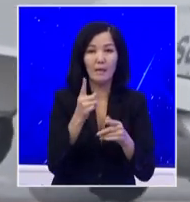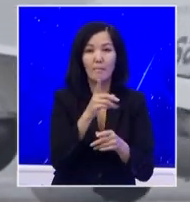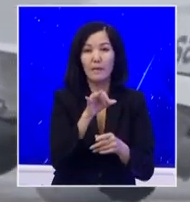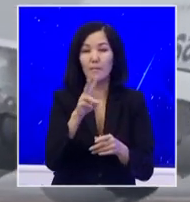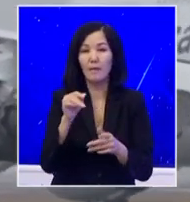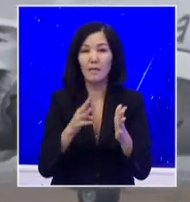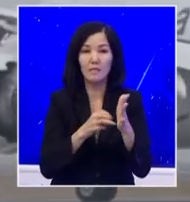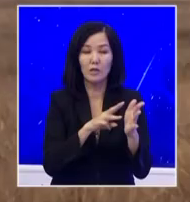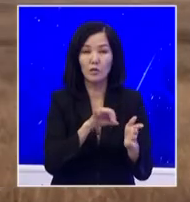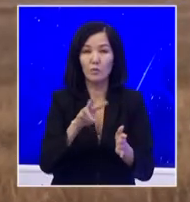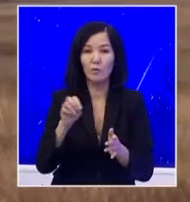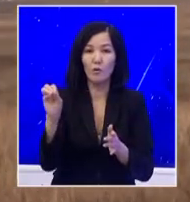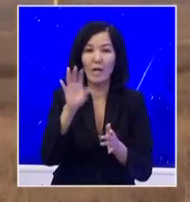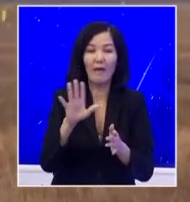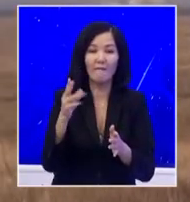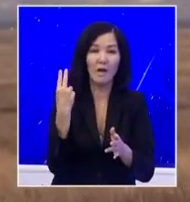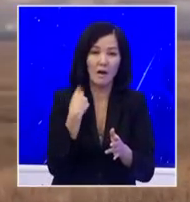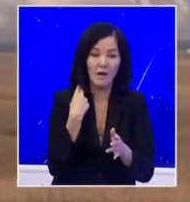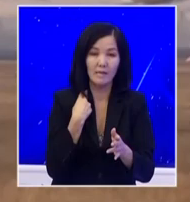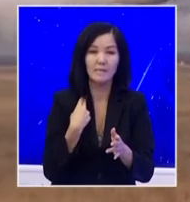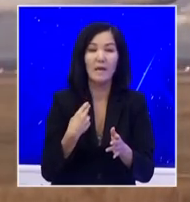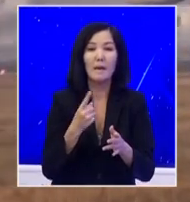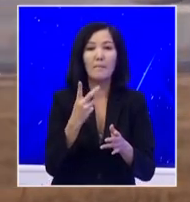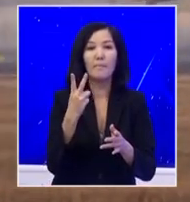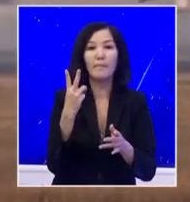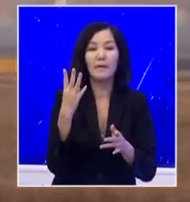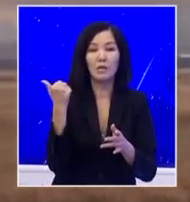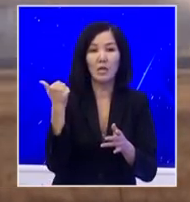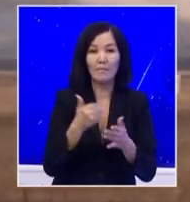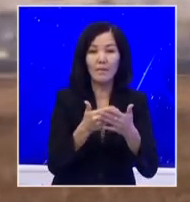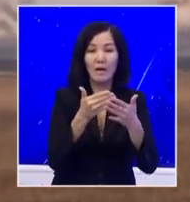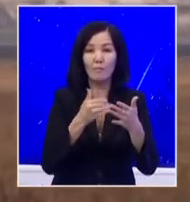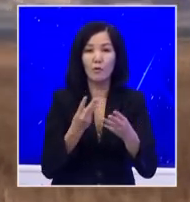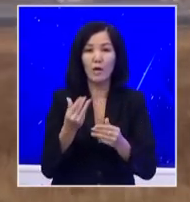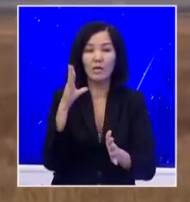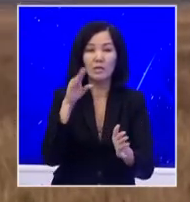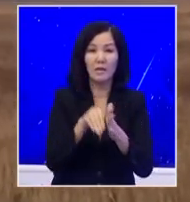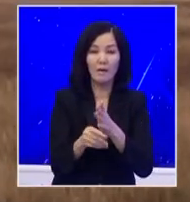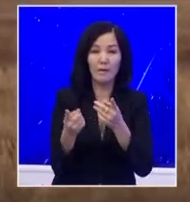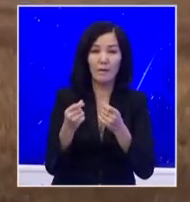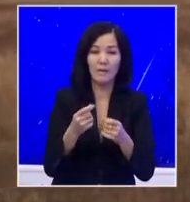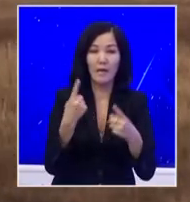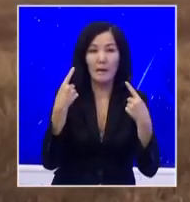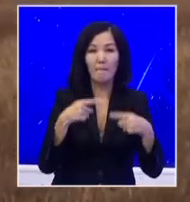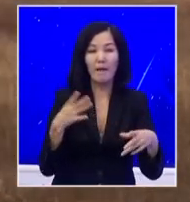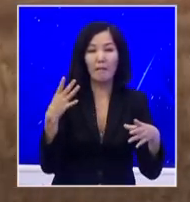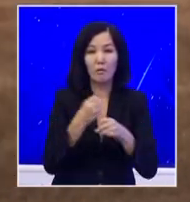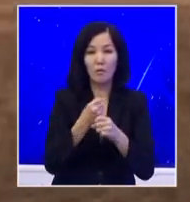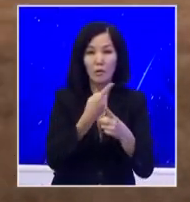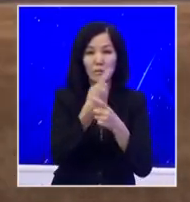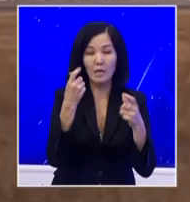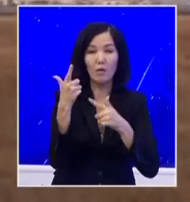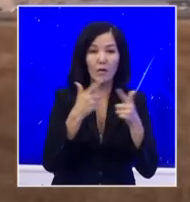1 миллиард 800 миллион еуро берешек. Осыдан бірнеше апта бұрын акционерлері тіпті компанияны банк рот деп жариялауға дайын